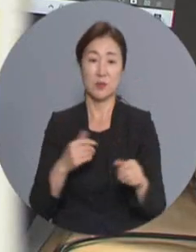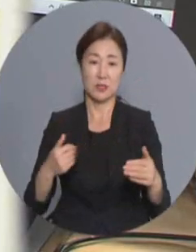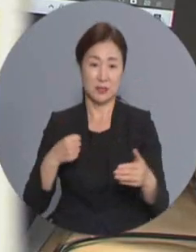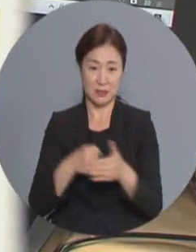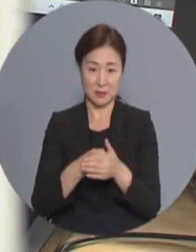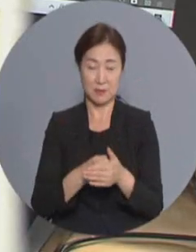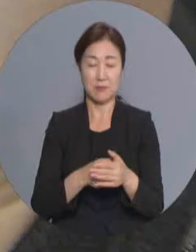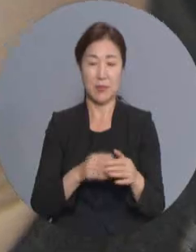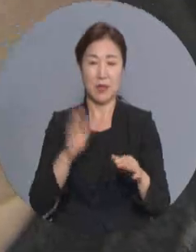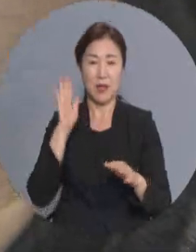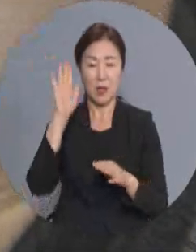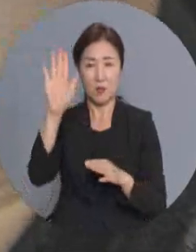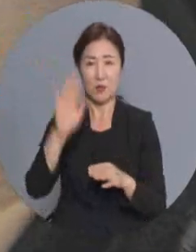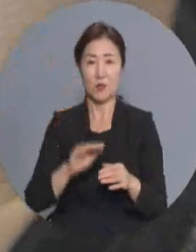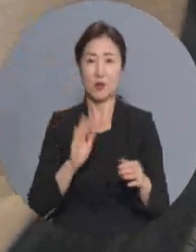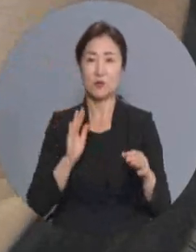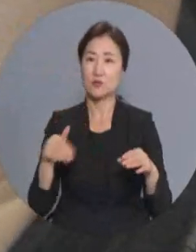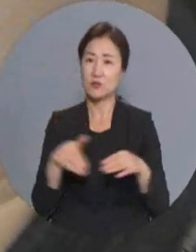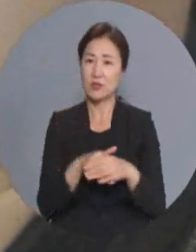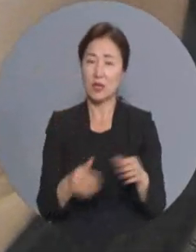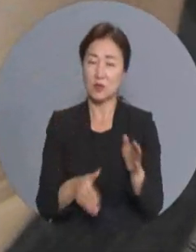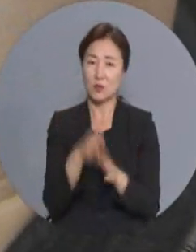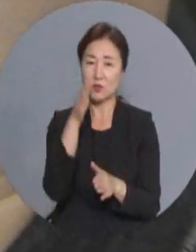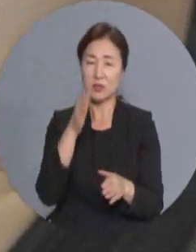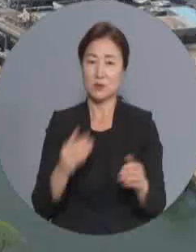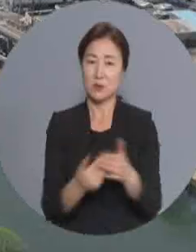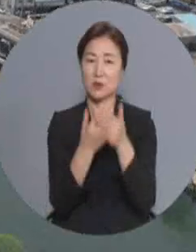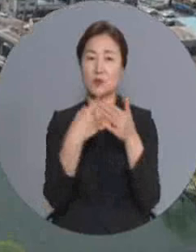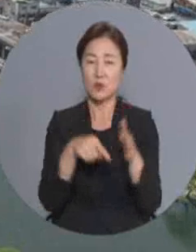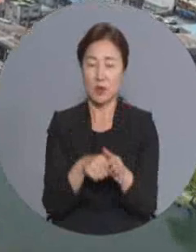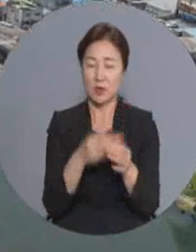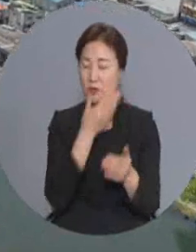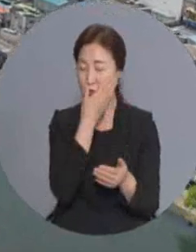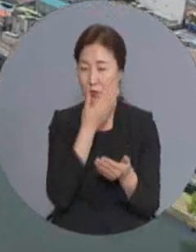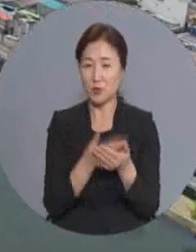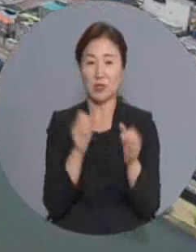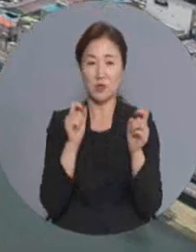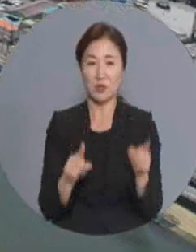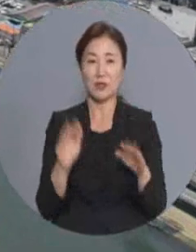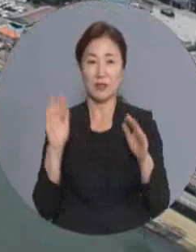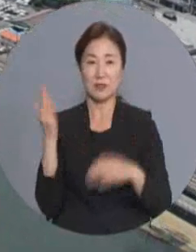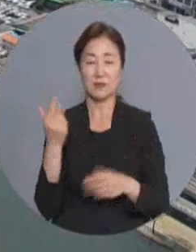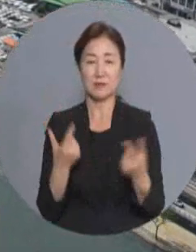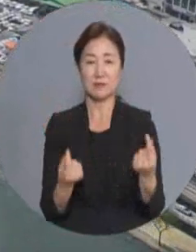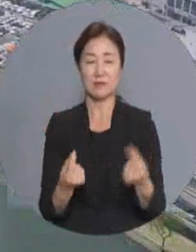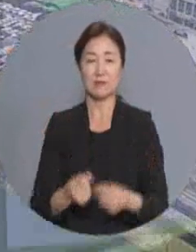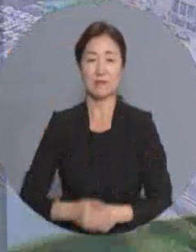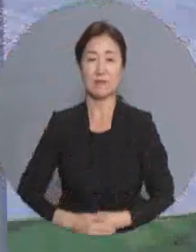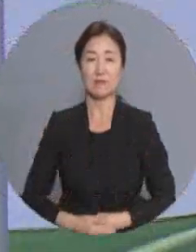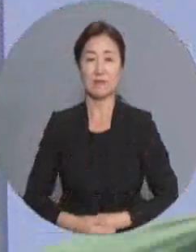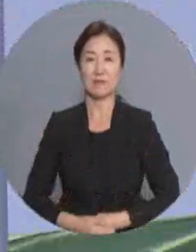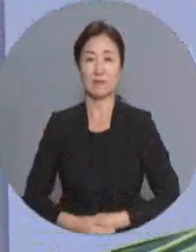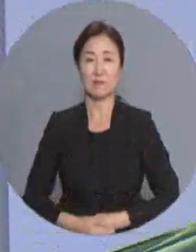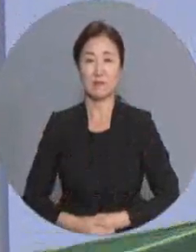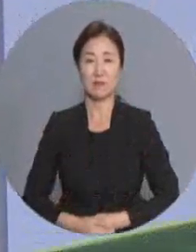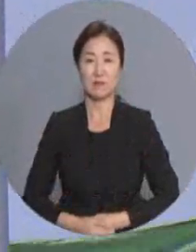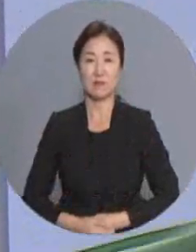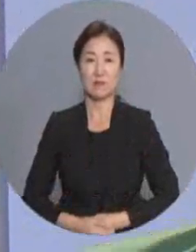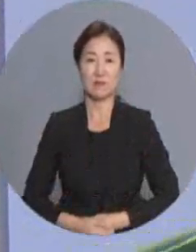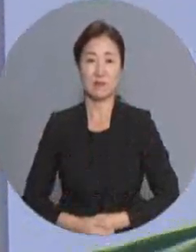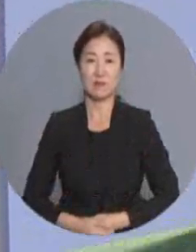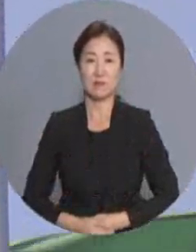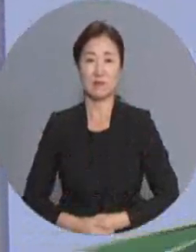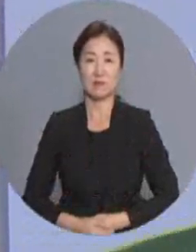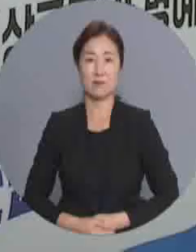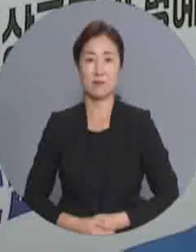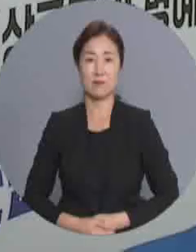순천시의 미래 생태문화도시 조성을 위한 또 한번의 소중한 디딤돌이 될 수 있을 것으로 보입니다 MBC 뉴스